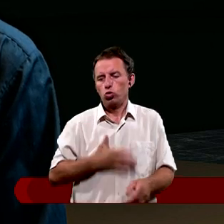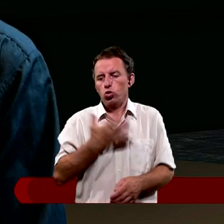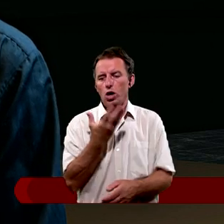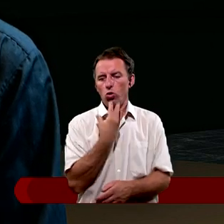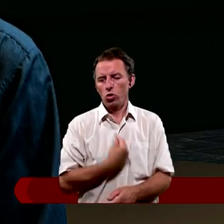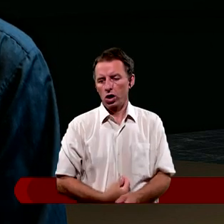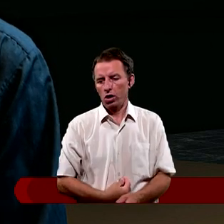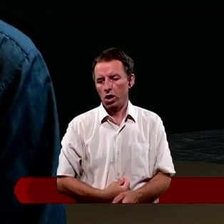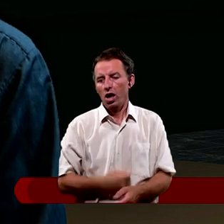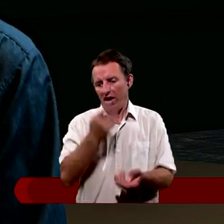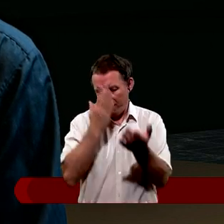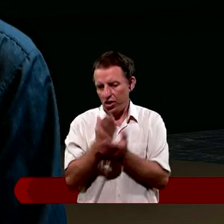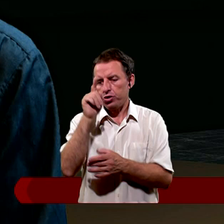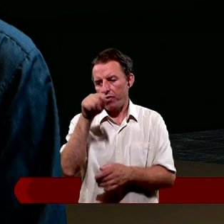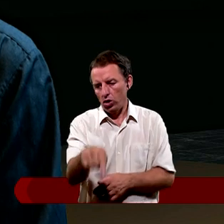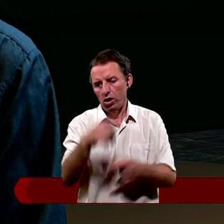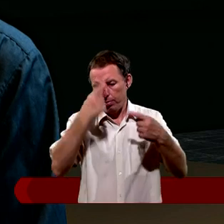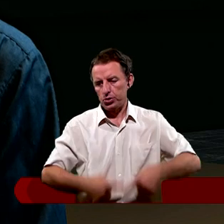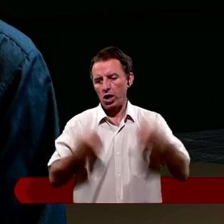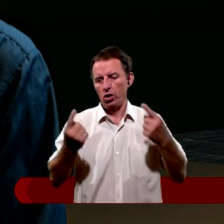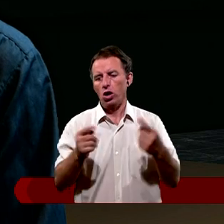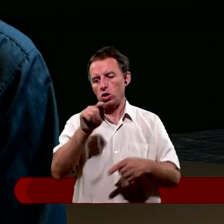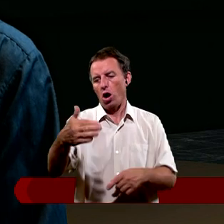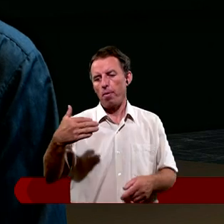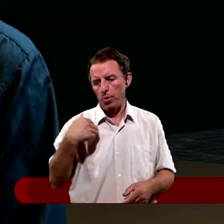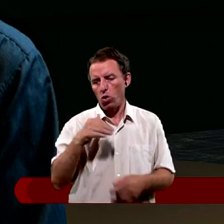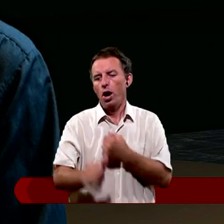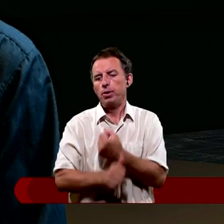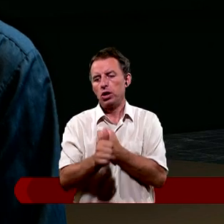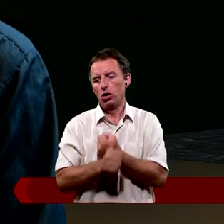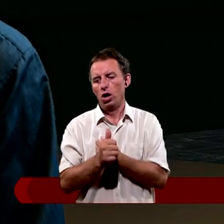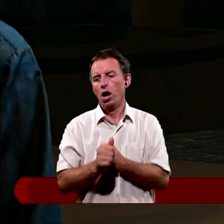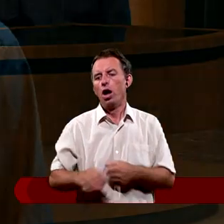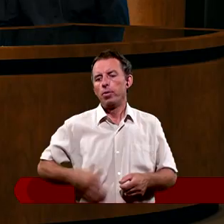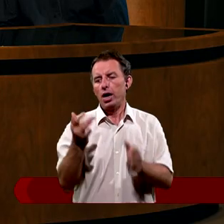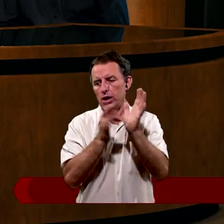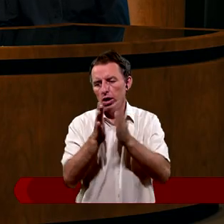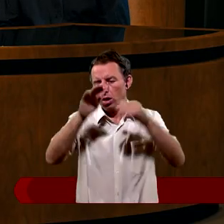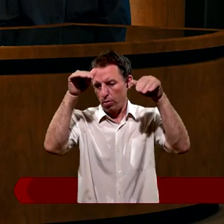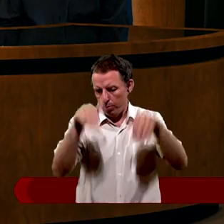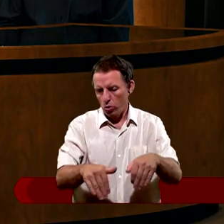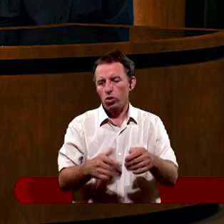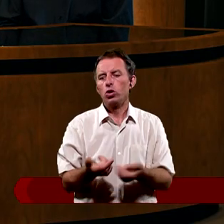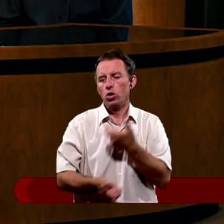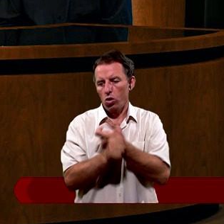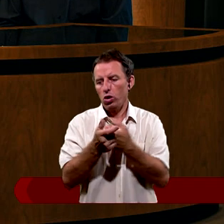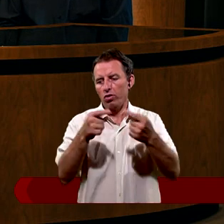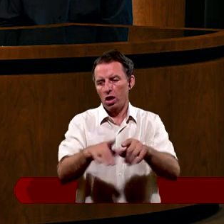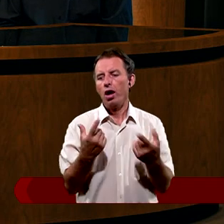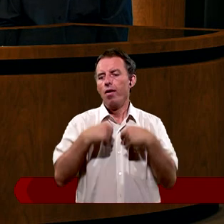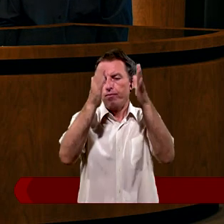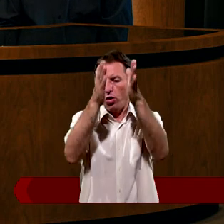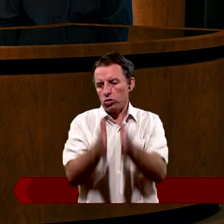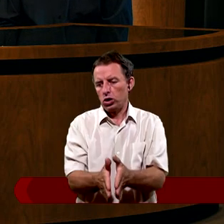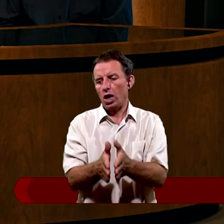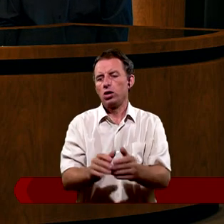ulgę i wierzy w to. I jestem przekonany, że to było tą przyczyną, że Pan Bóg, Pan Jezus mógł dokonać później tego cudu następnego w postaci